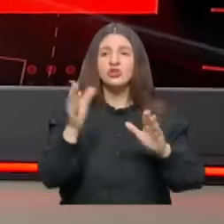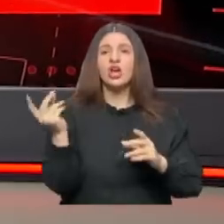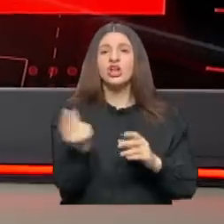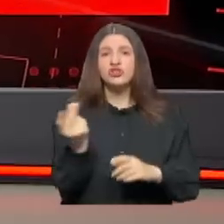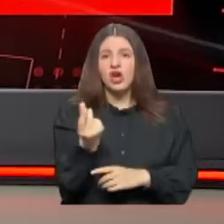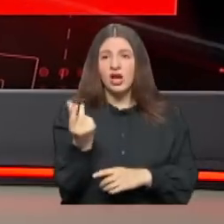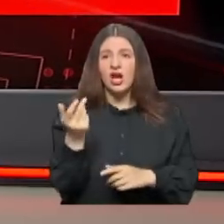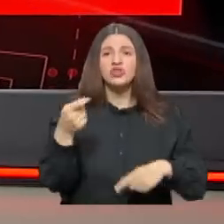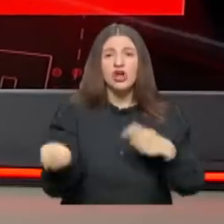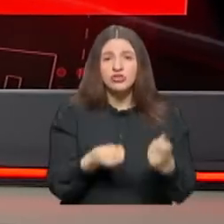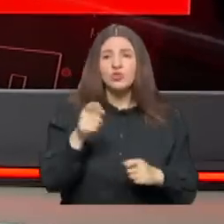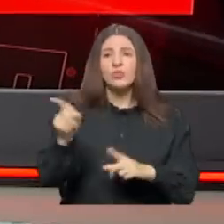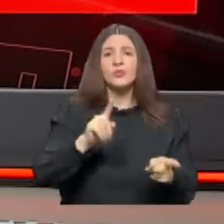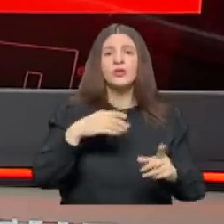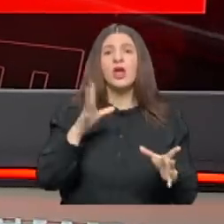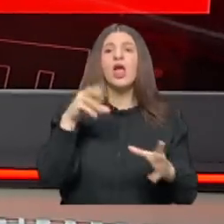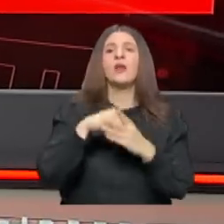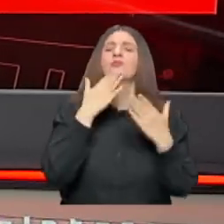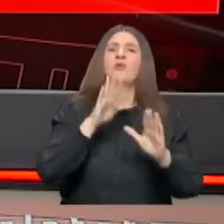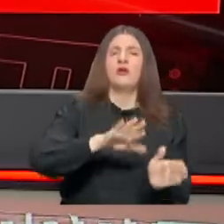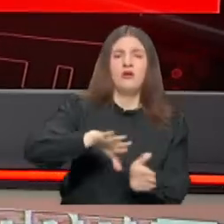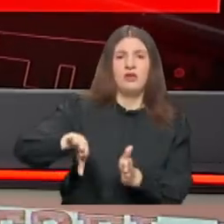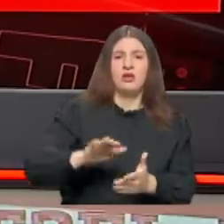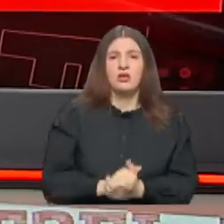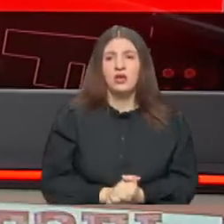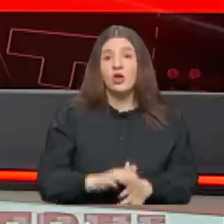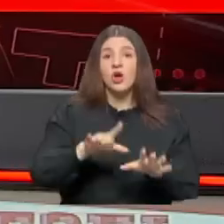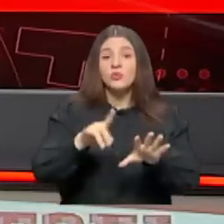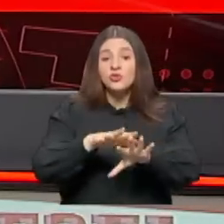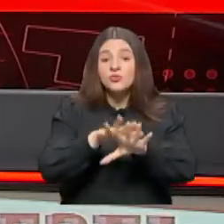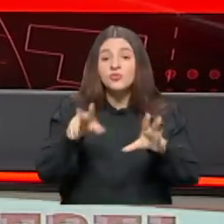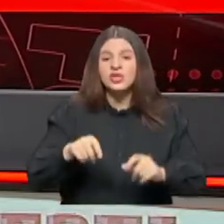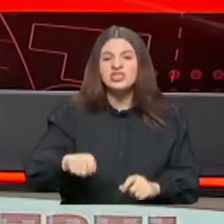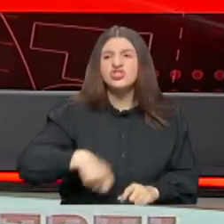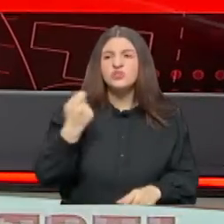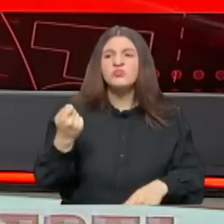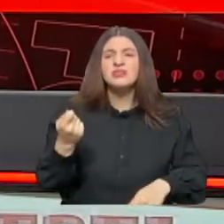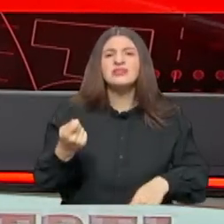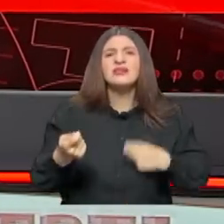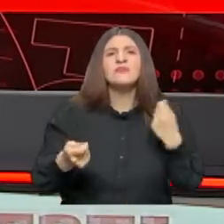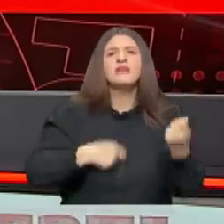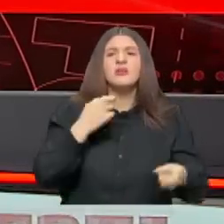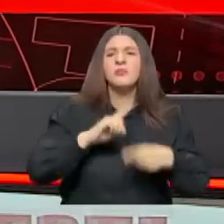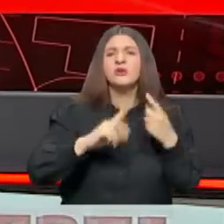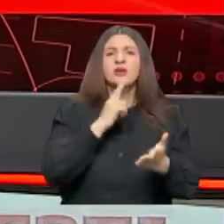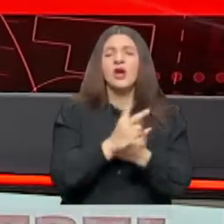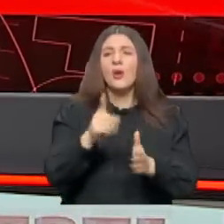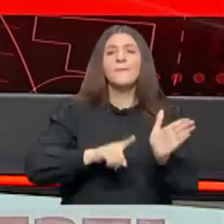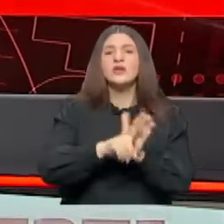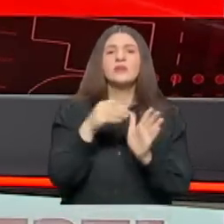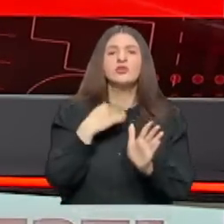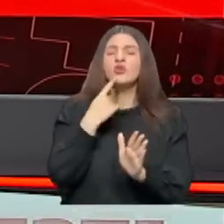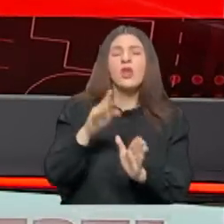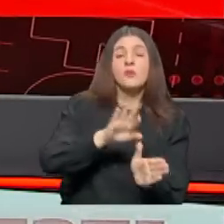kaçak çalışanları şunu bunu saymıyorum. Bütün bu saçma sapan politik kararları bilmem. O